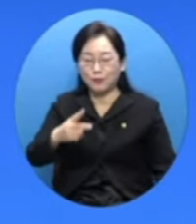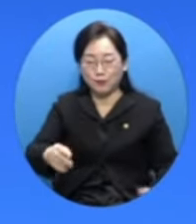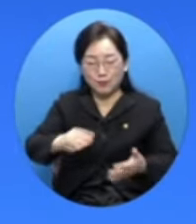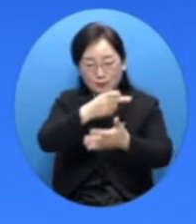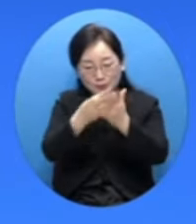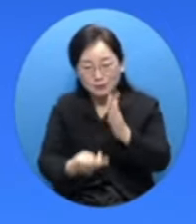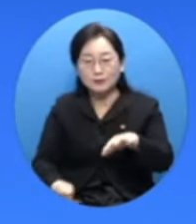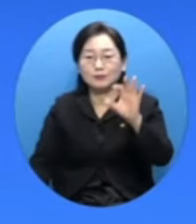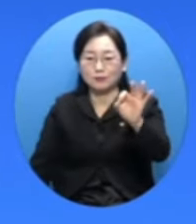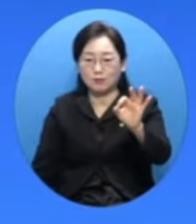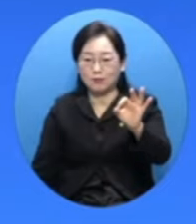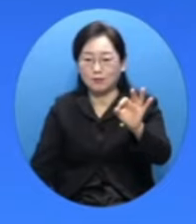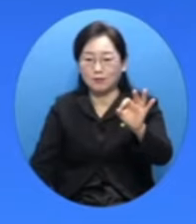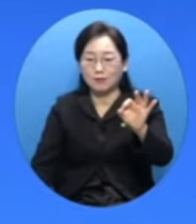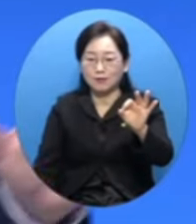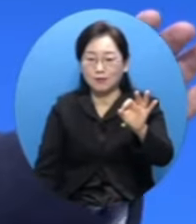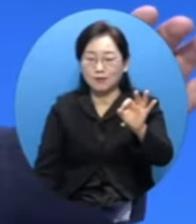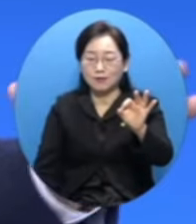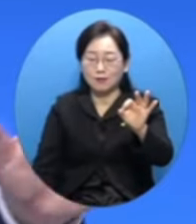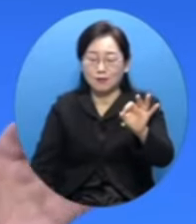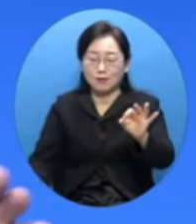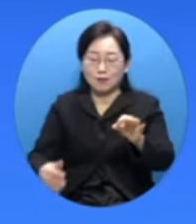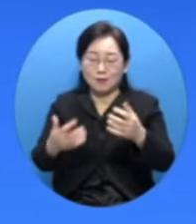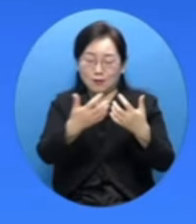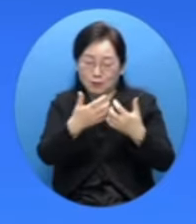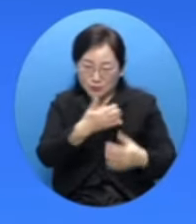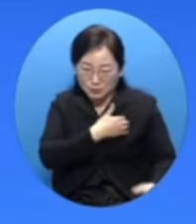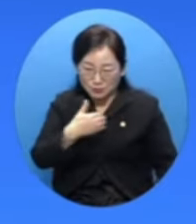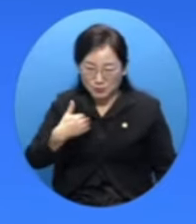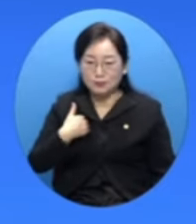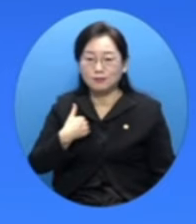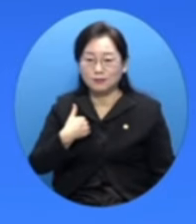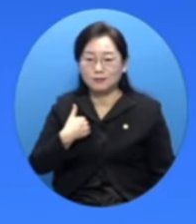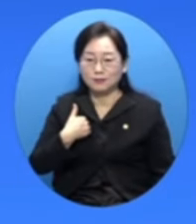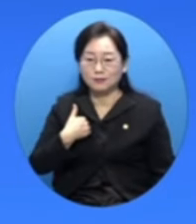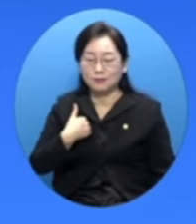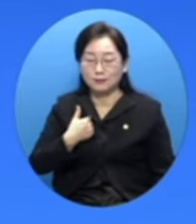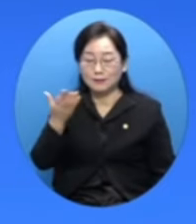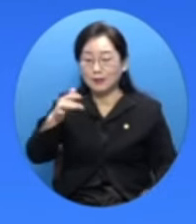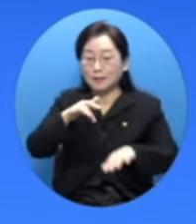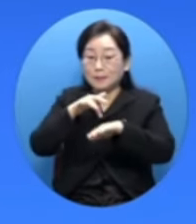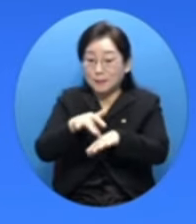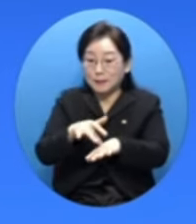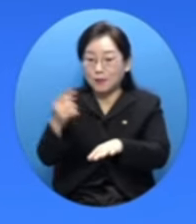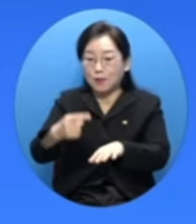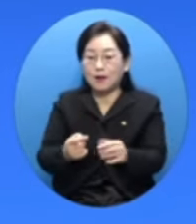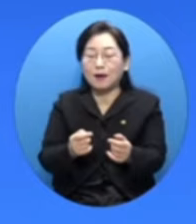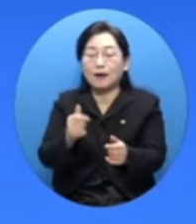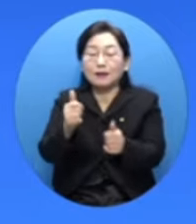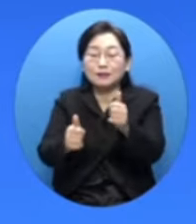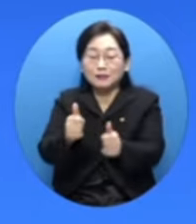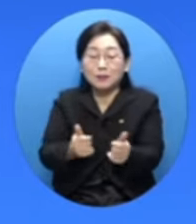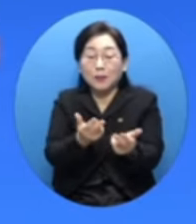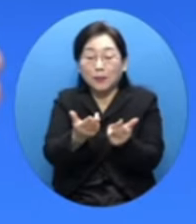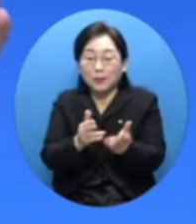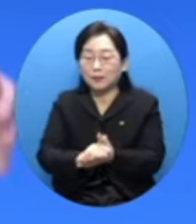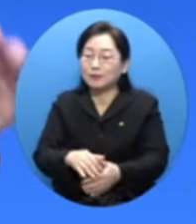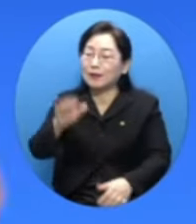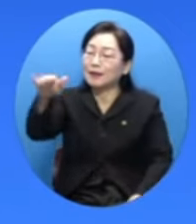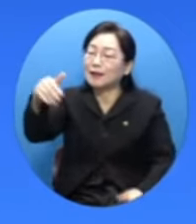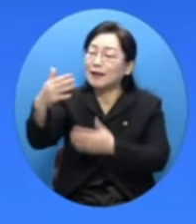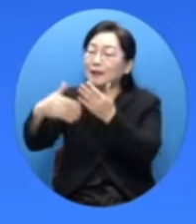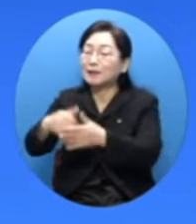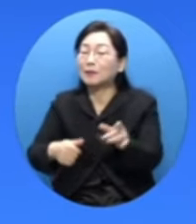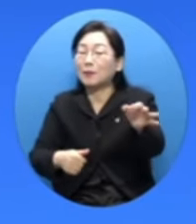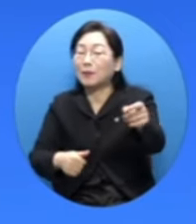있었고 그에게는 풍요함이 있었습니다. 그런데 사탄이 와서 시험합니다. 하나님, 욥이 가진 게